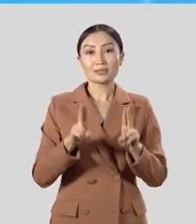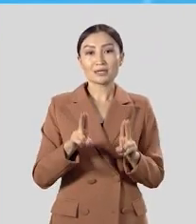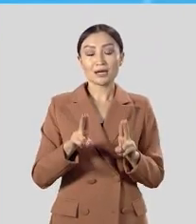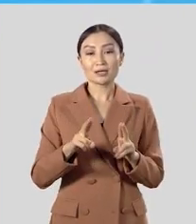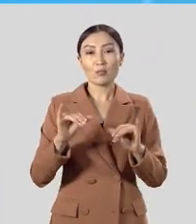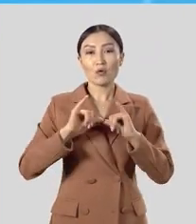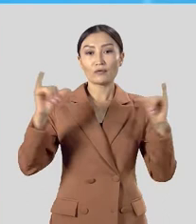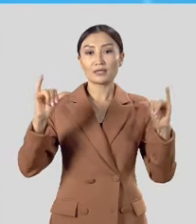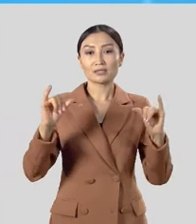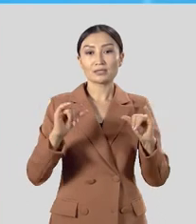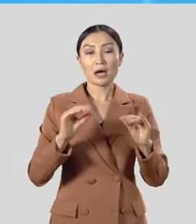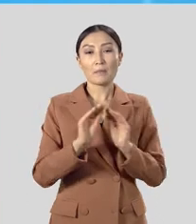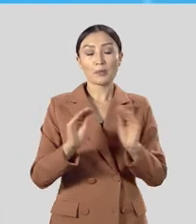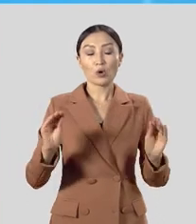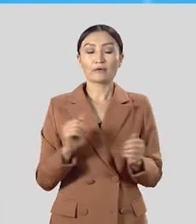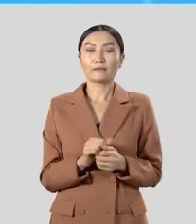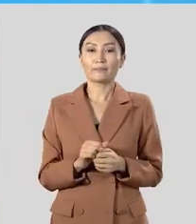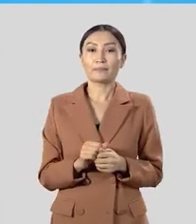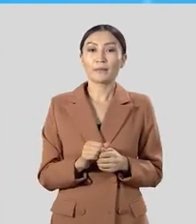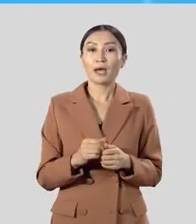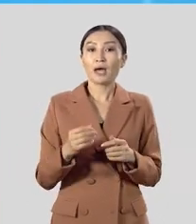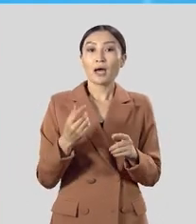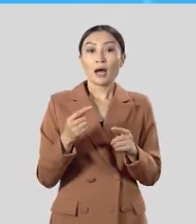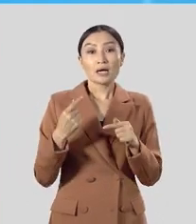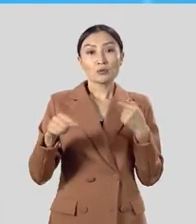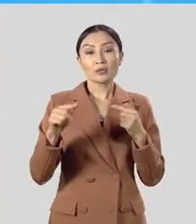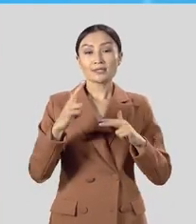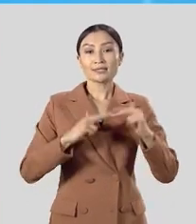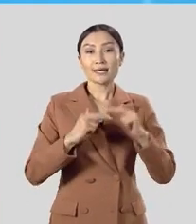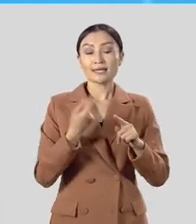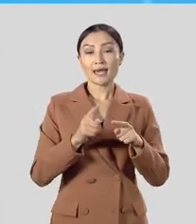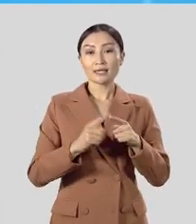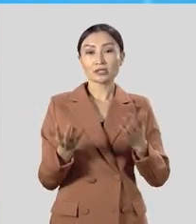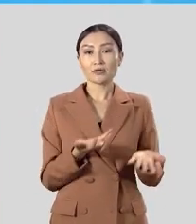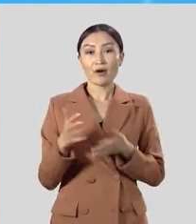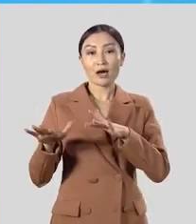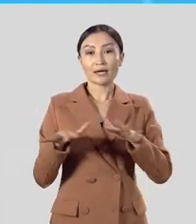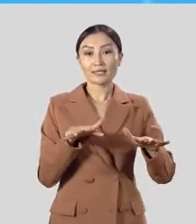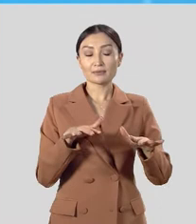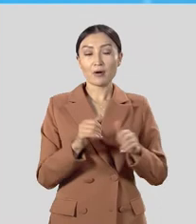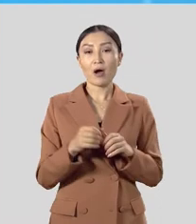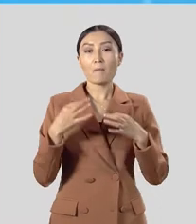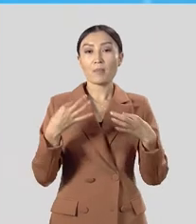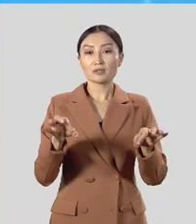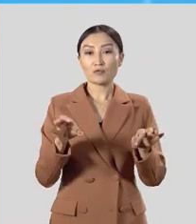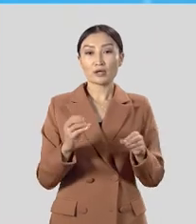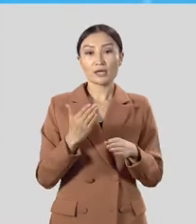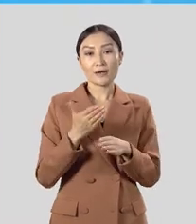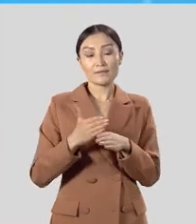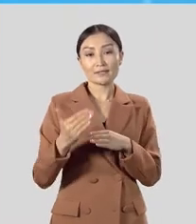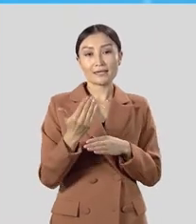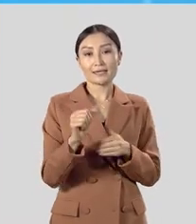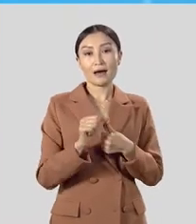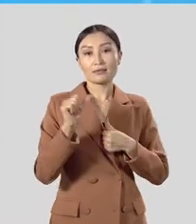специальных увеличительных приборов. Особенности строения этих живых организмов позволили выделить